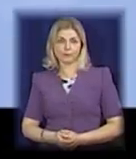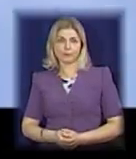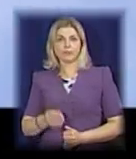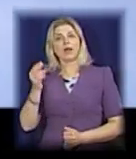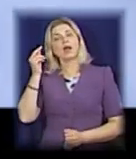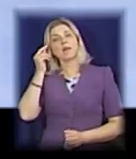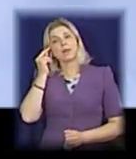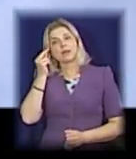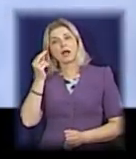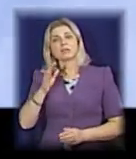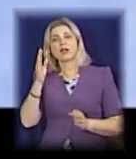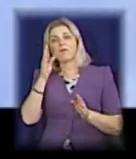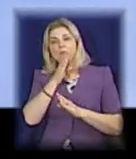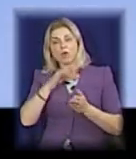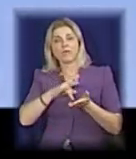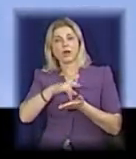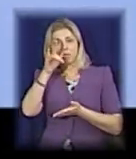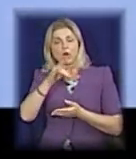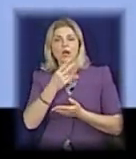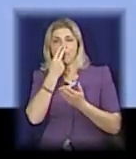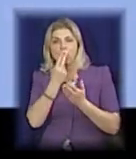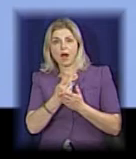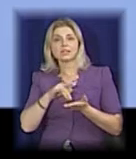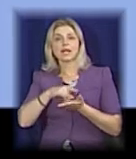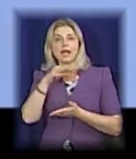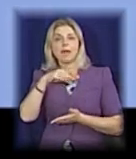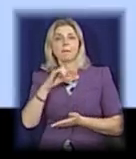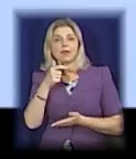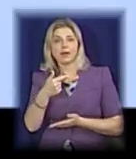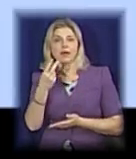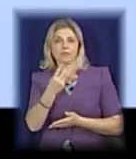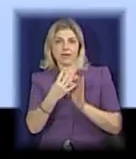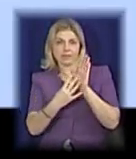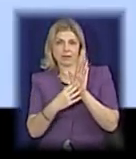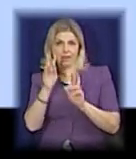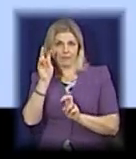Імітацію повітряного бою у рамках навчання демонструє літак «МІГ-29».